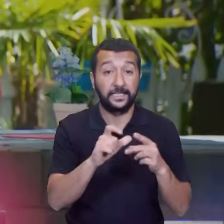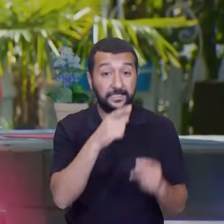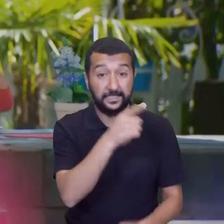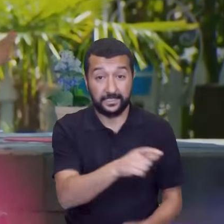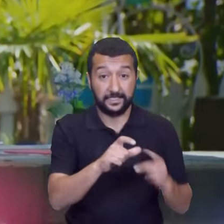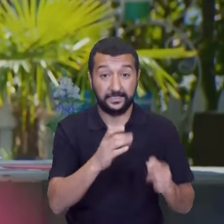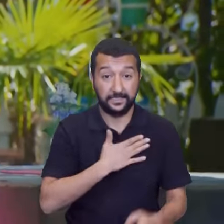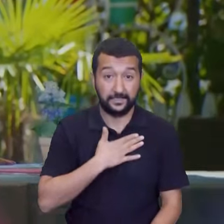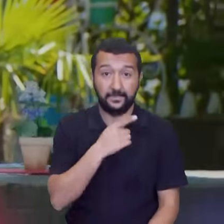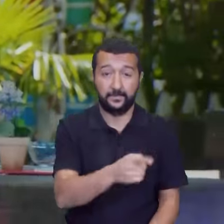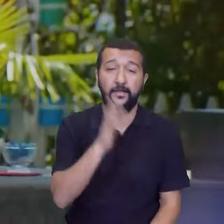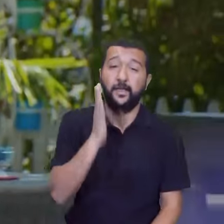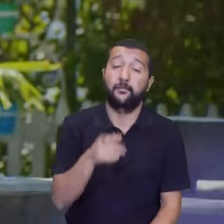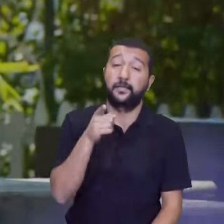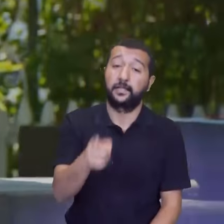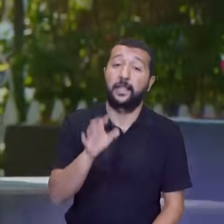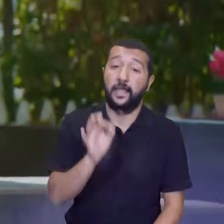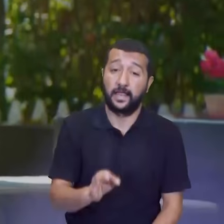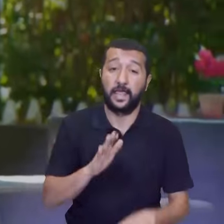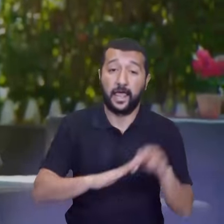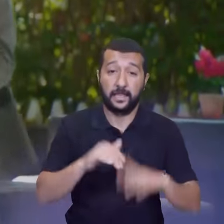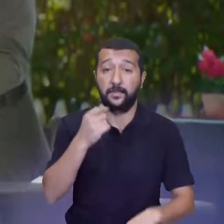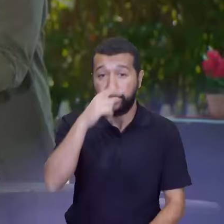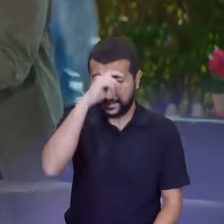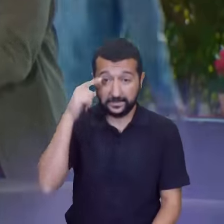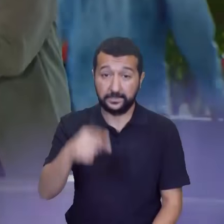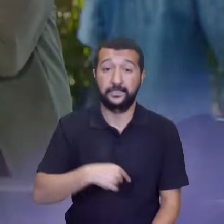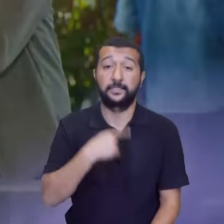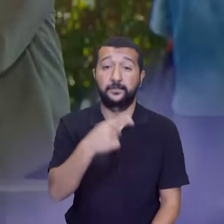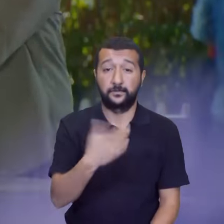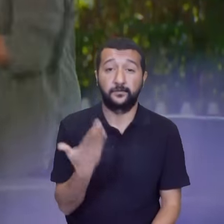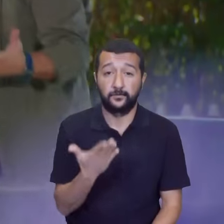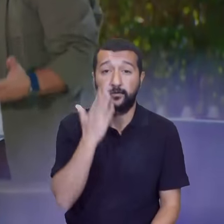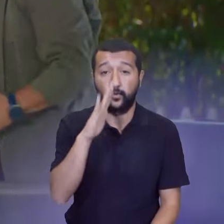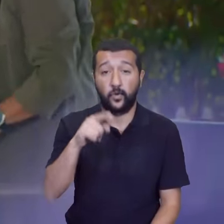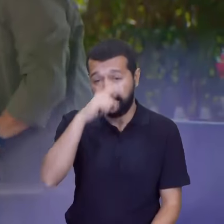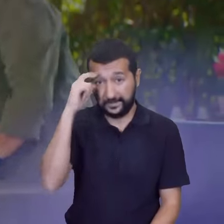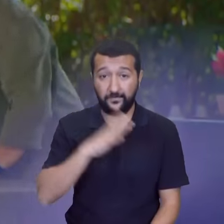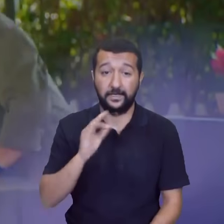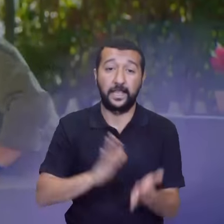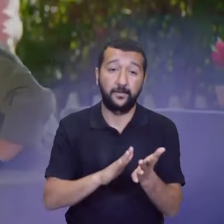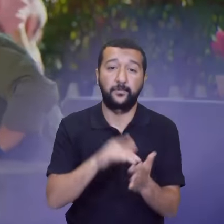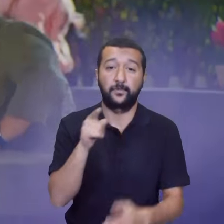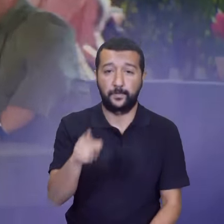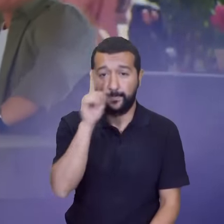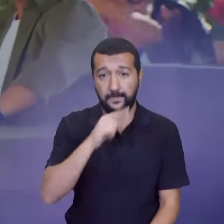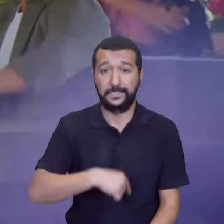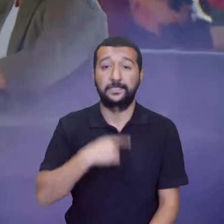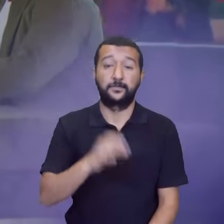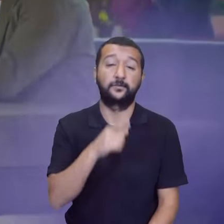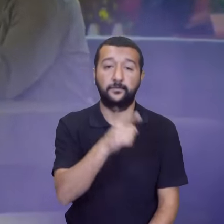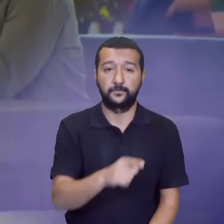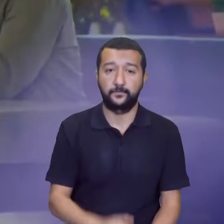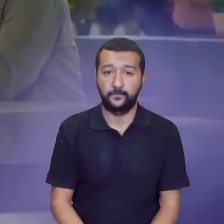Şener, Şener'im. Ya ama sen elimdeki o paranın sıcaklığını hissediyorsun. Yani doğal bir sıcaklığı var elimde. Onu hissediyorsun